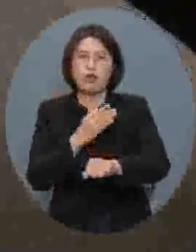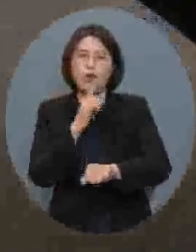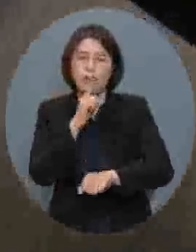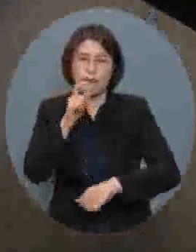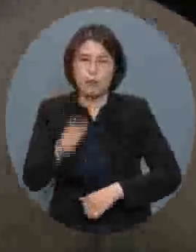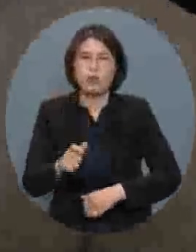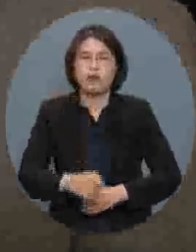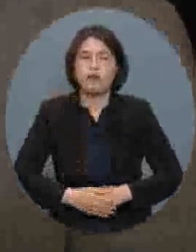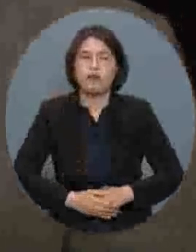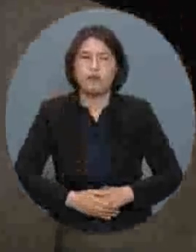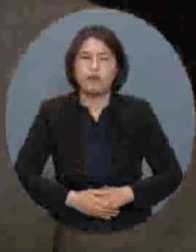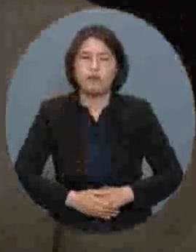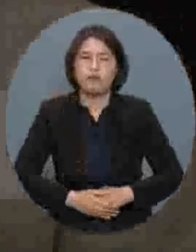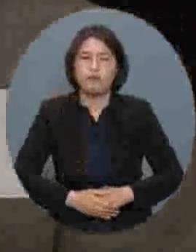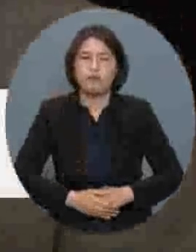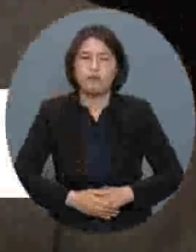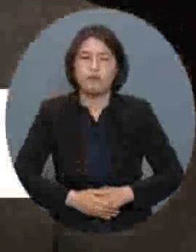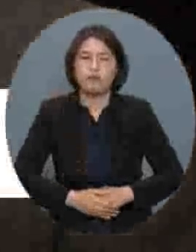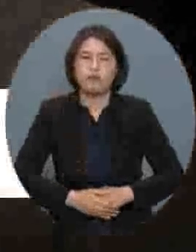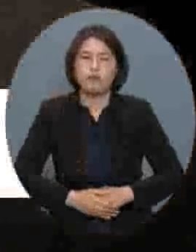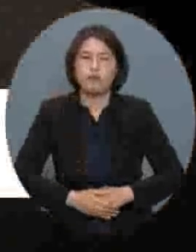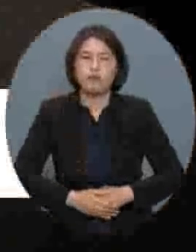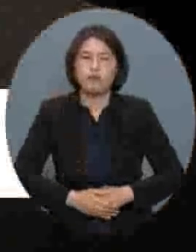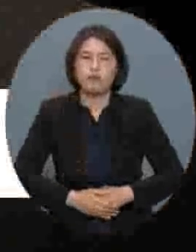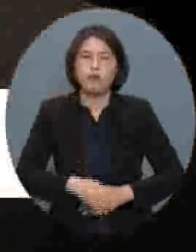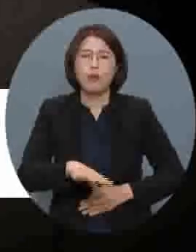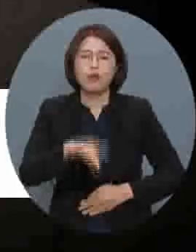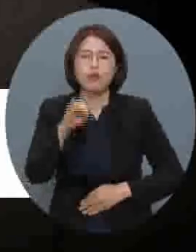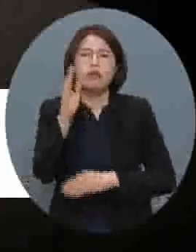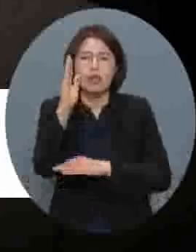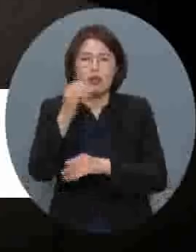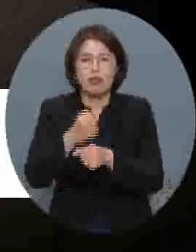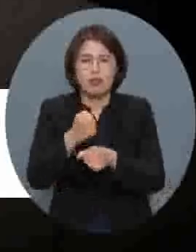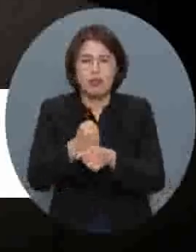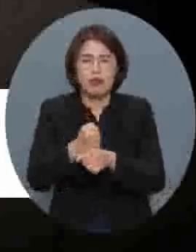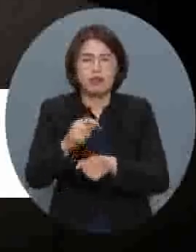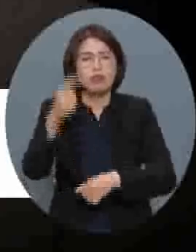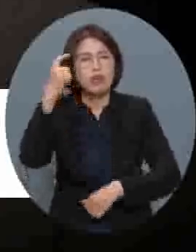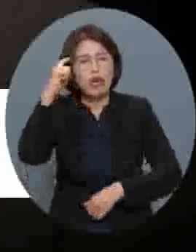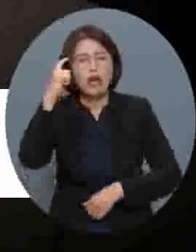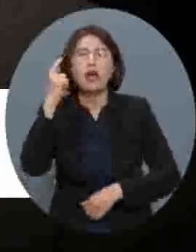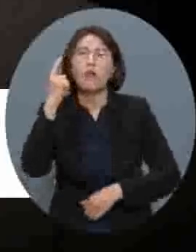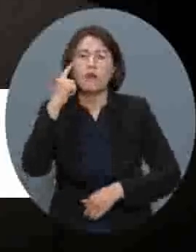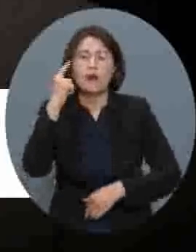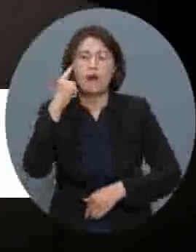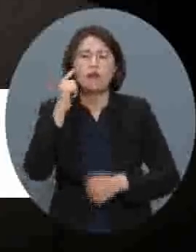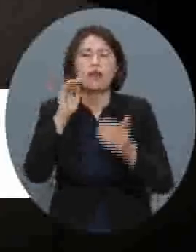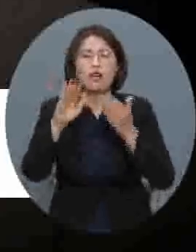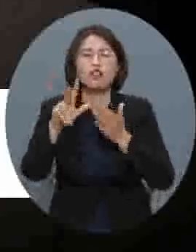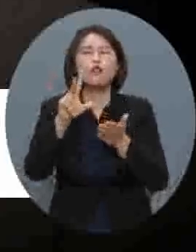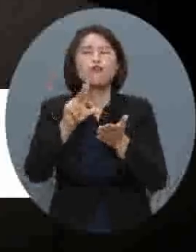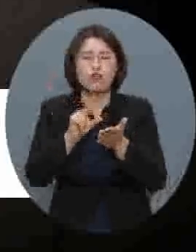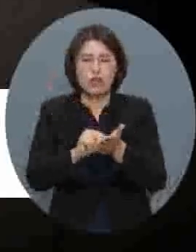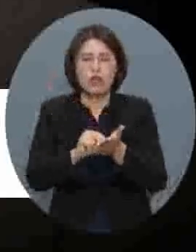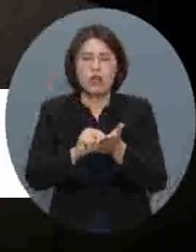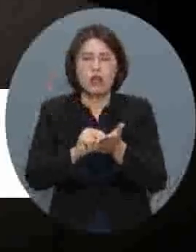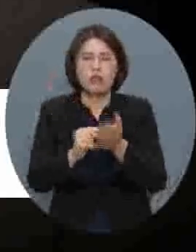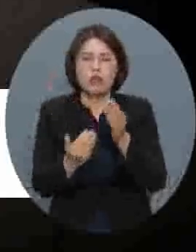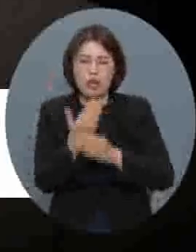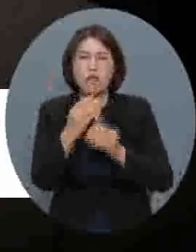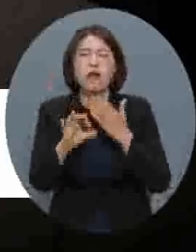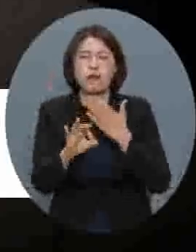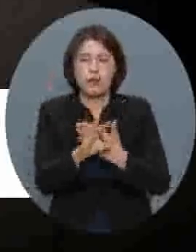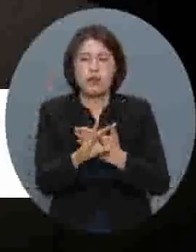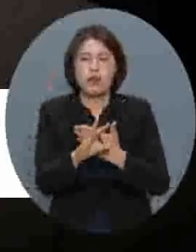강조했습니다. 문제 이야기를 꺼냈다. 그게 이제 고려해 벌써 이제 생각을 해보니까 나중에 문제